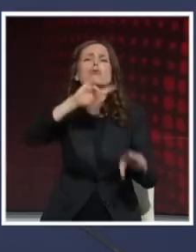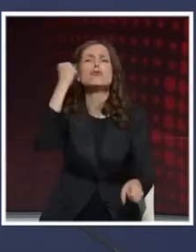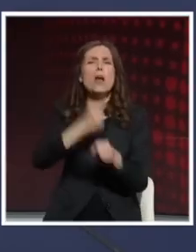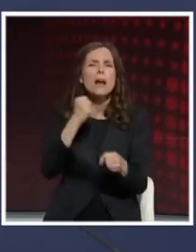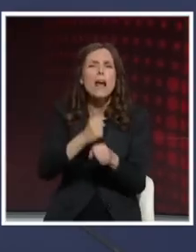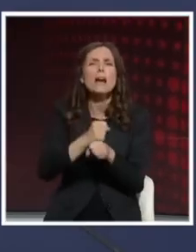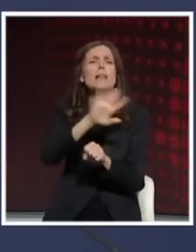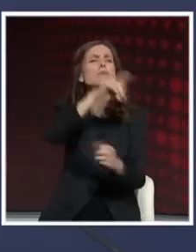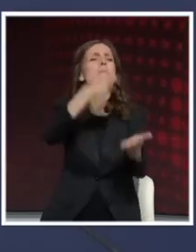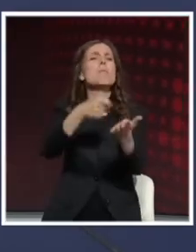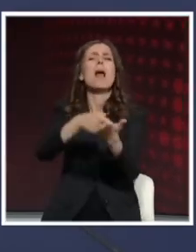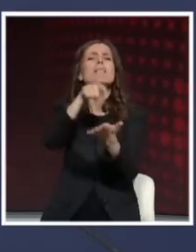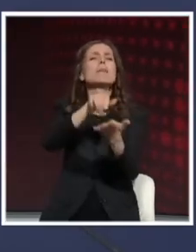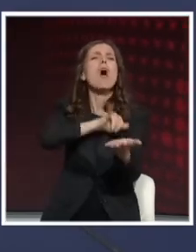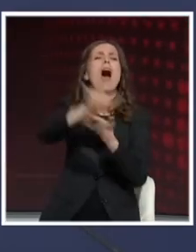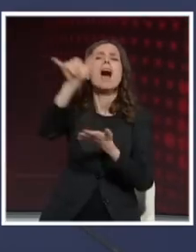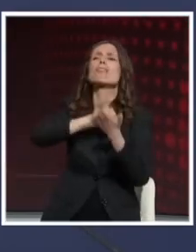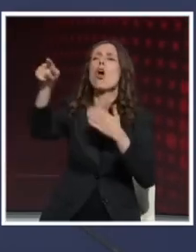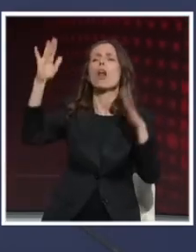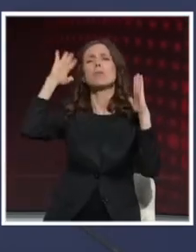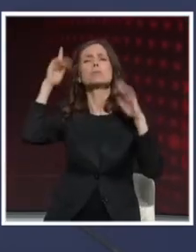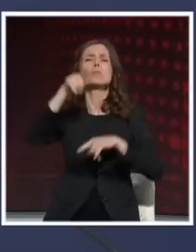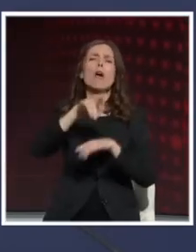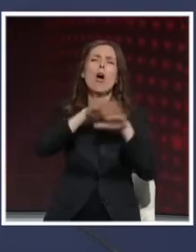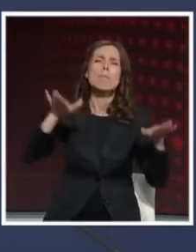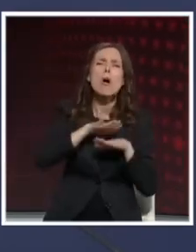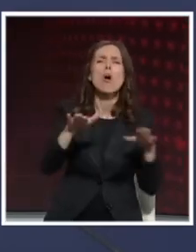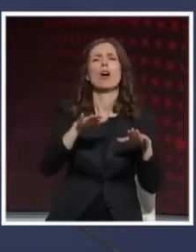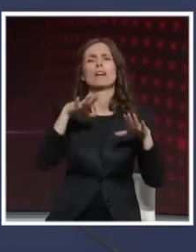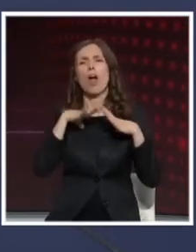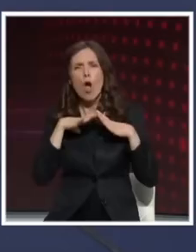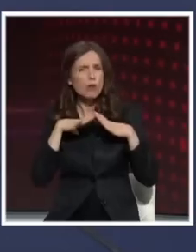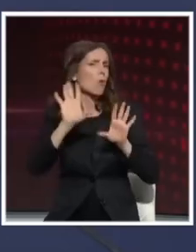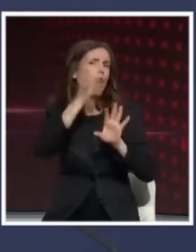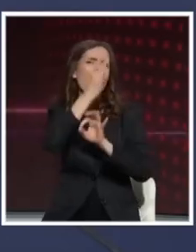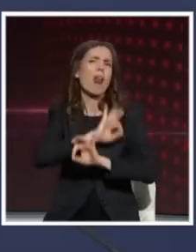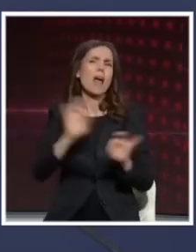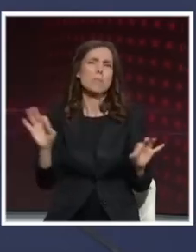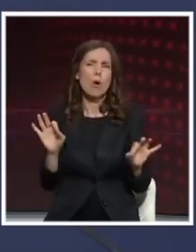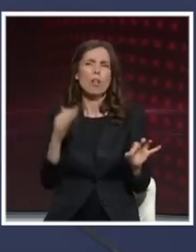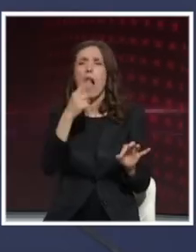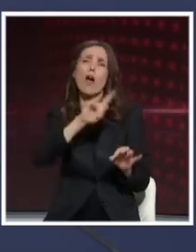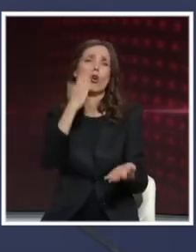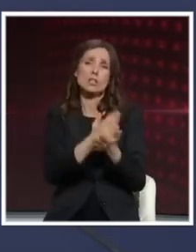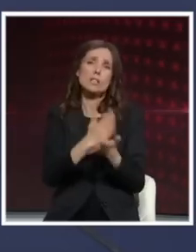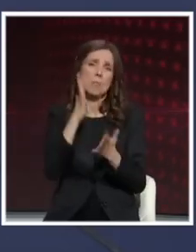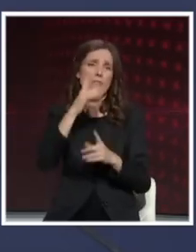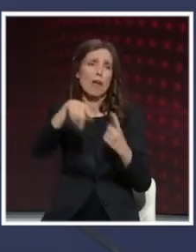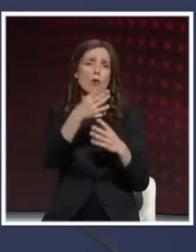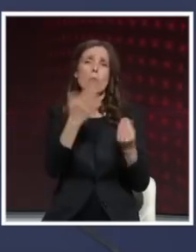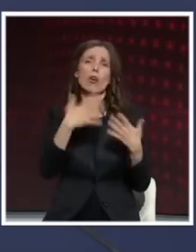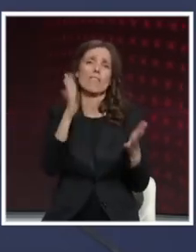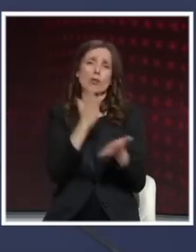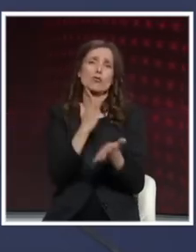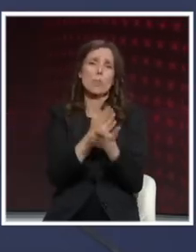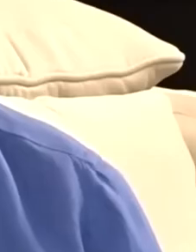na Maldive i Sejšele da platimo i milina jedna. Jel može? Ako neko nije bio. A znam, mnoge